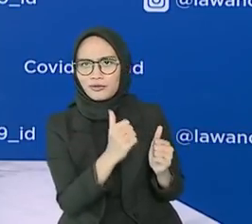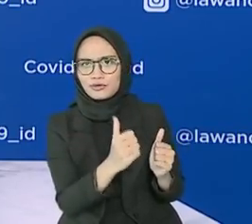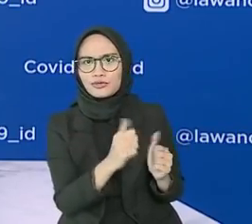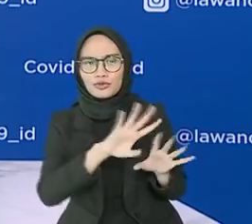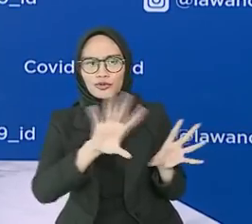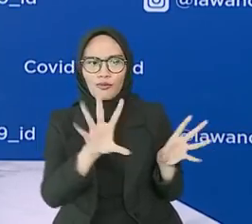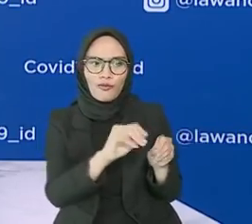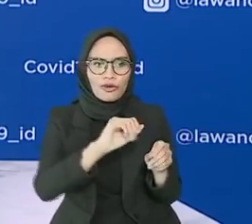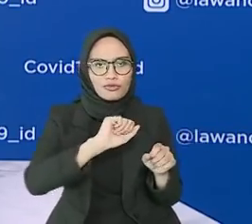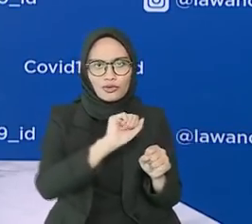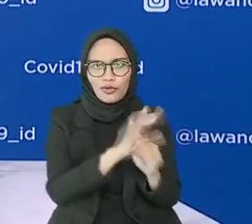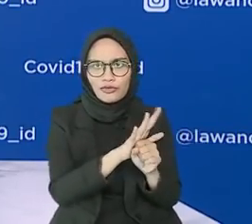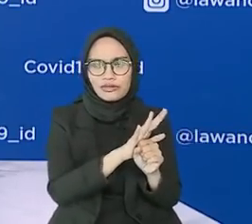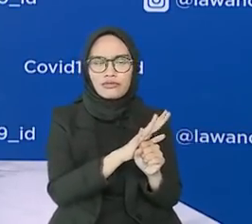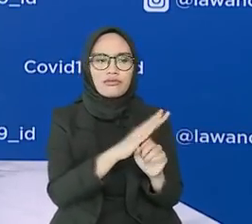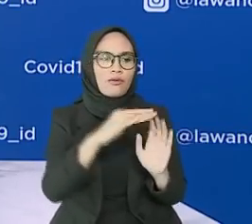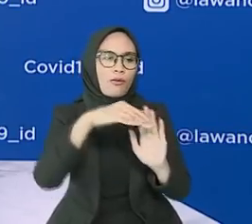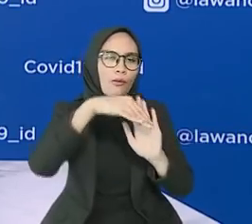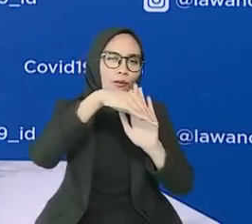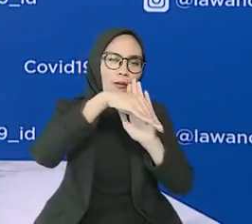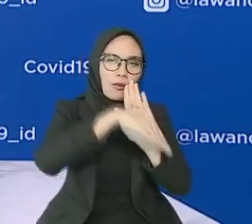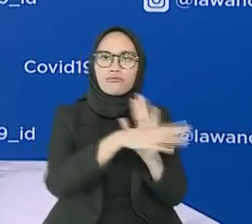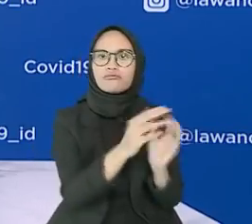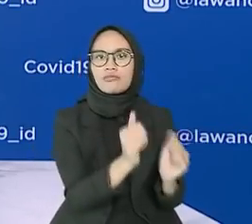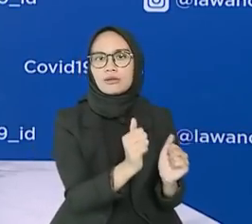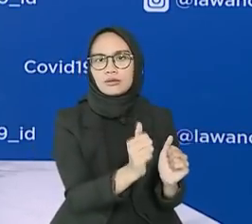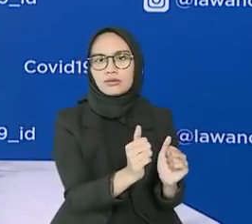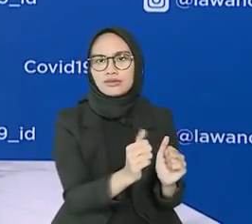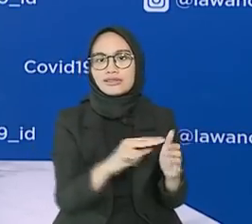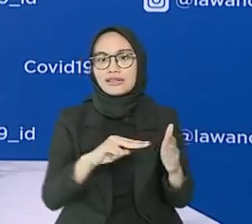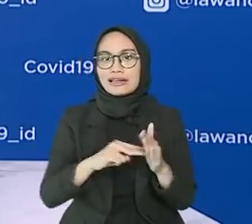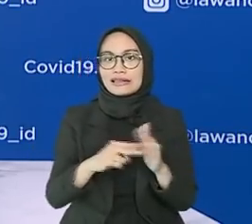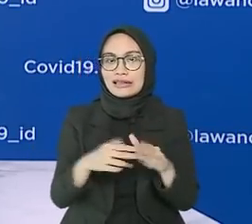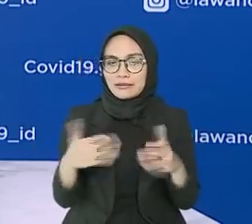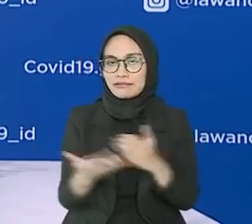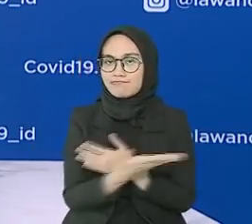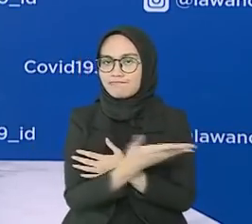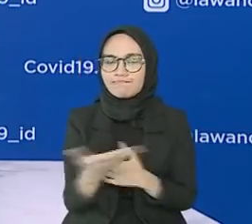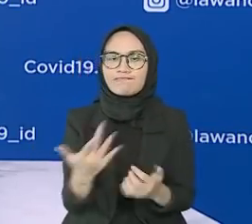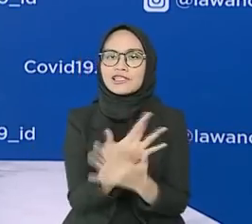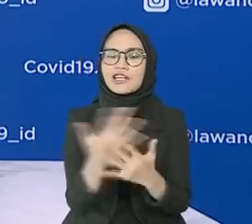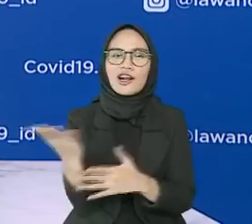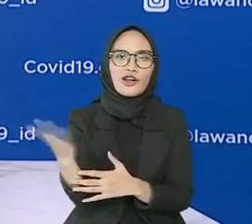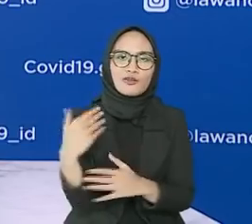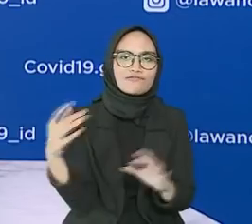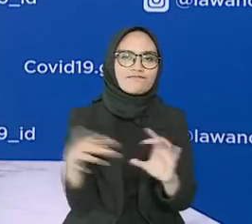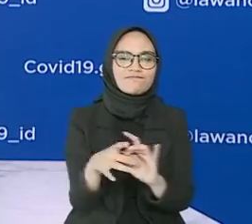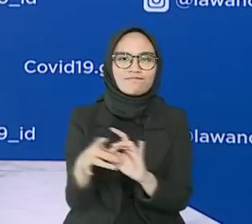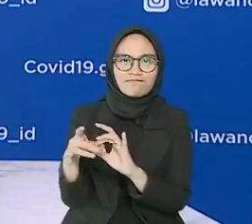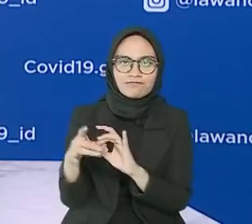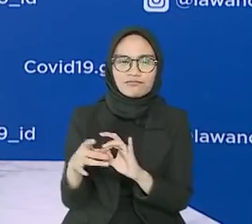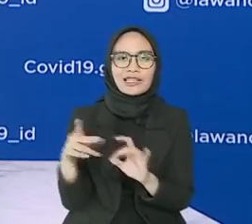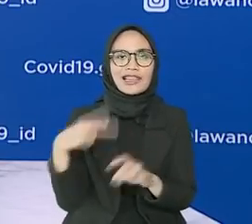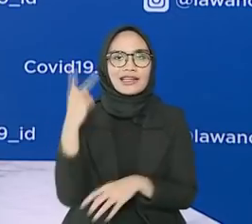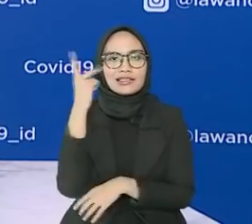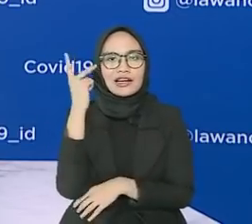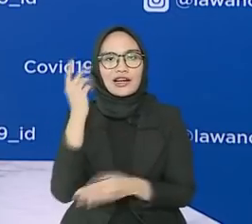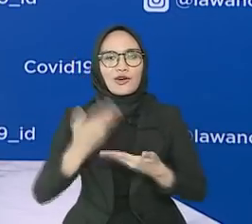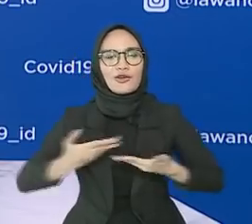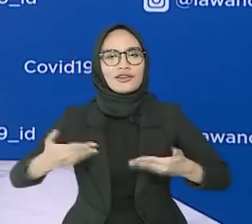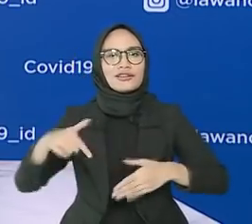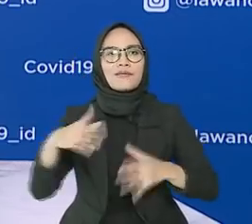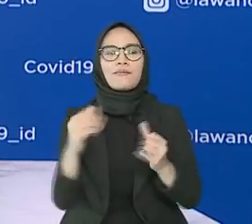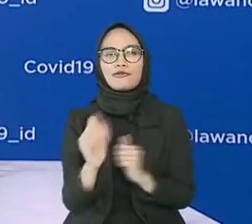dipertahankan melalui kolaborasi masyarakat dan pemerintah sehingga pandemi COVID-19 dapat terus terkendali dan